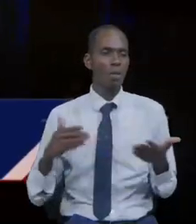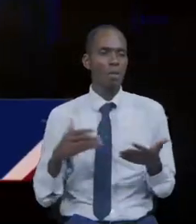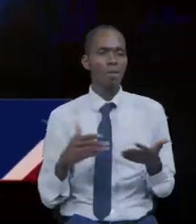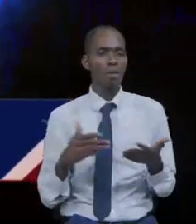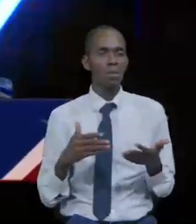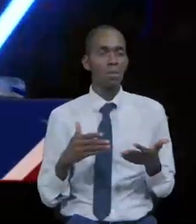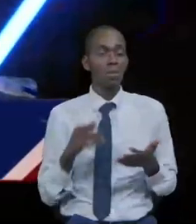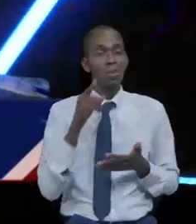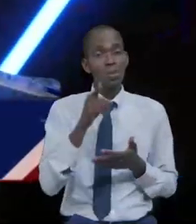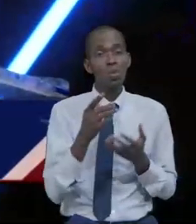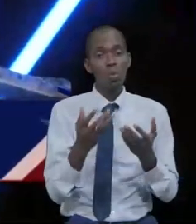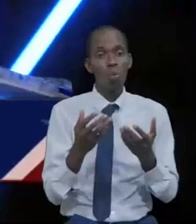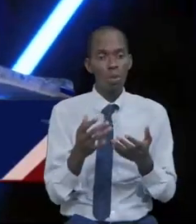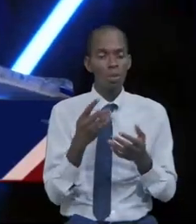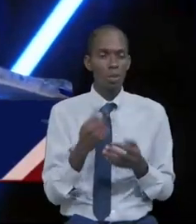Psaume